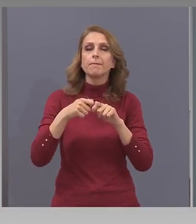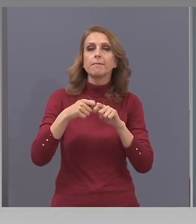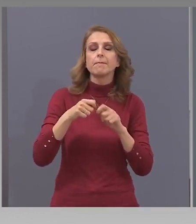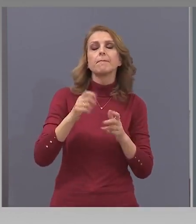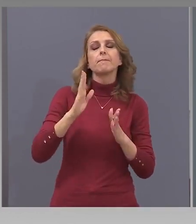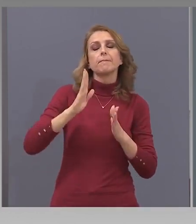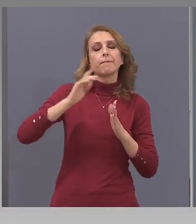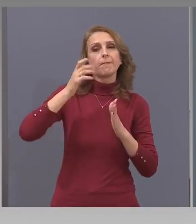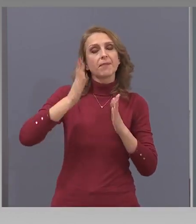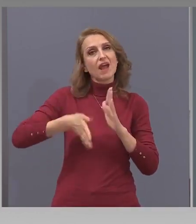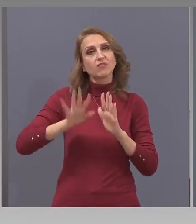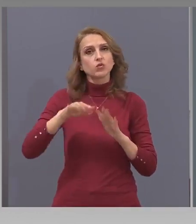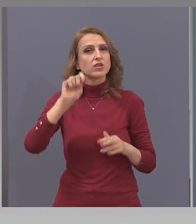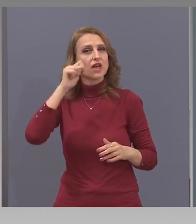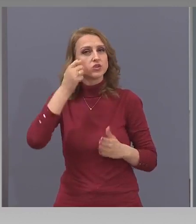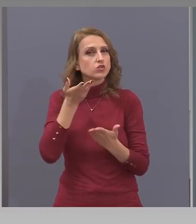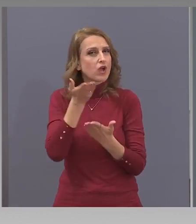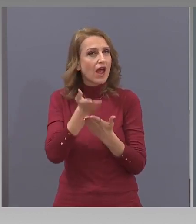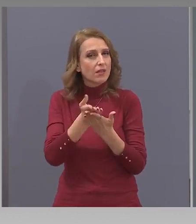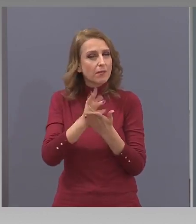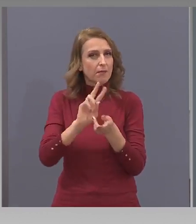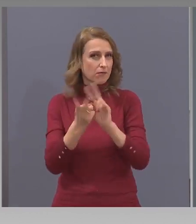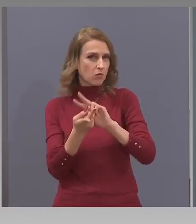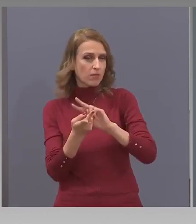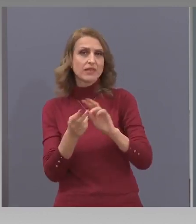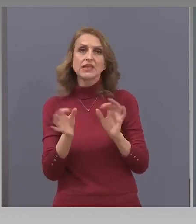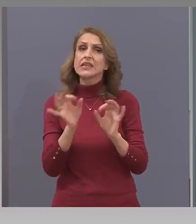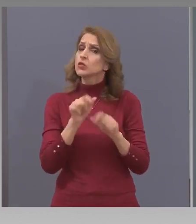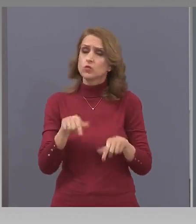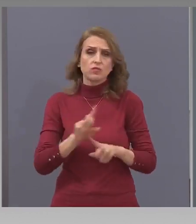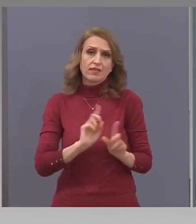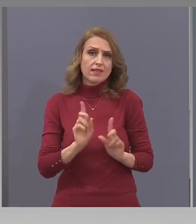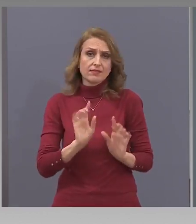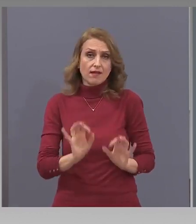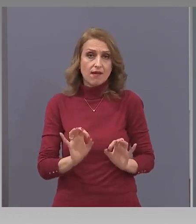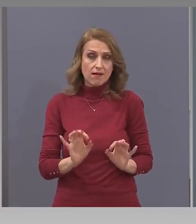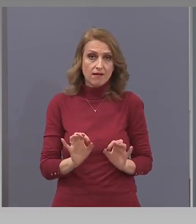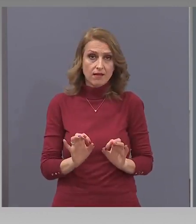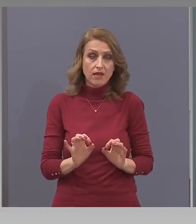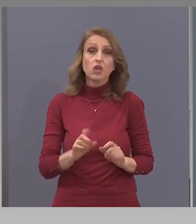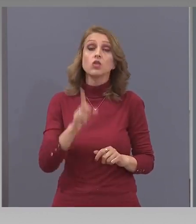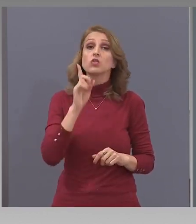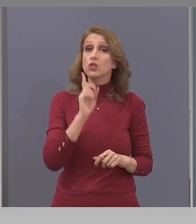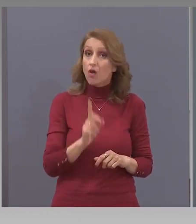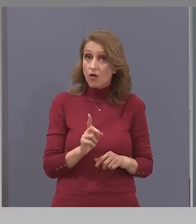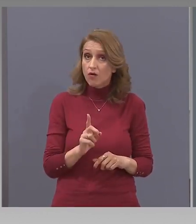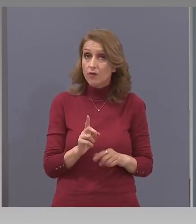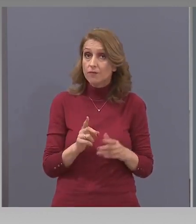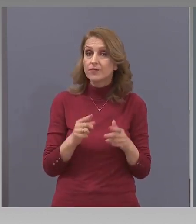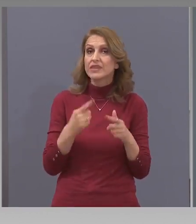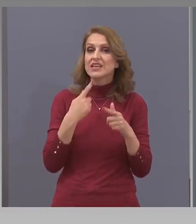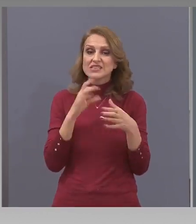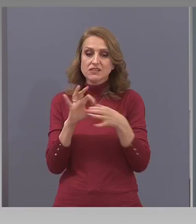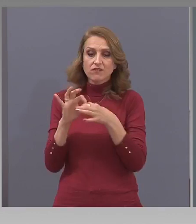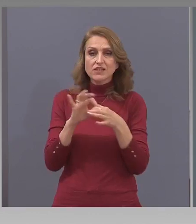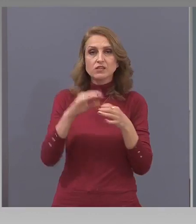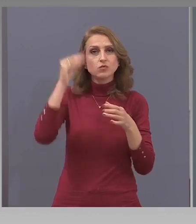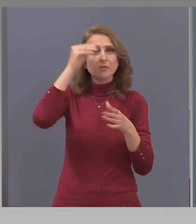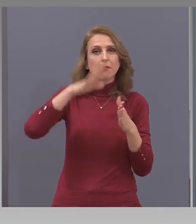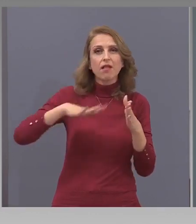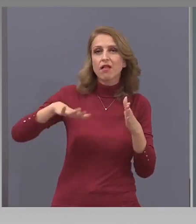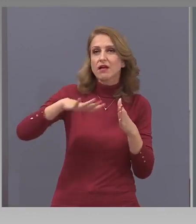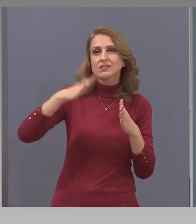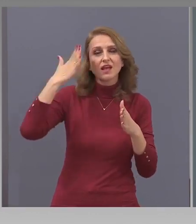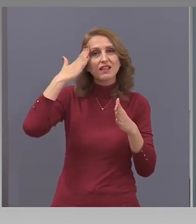жалба, нито съм имал предвид това, нито е така. Но по отношение на българската държава